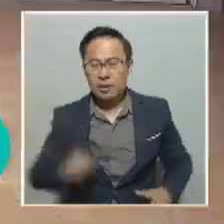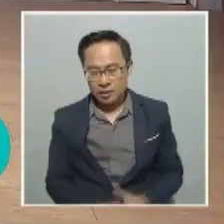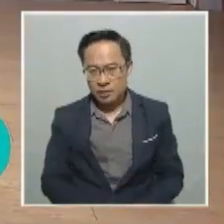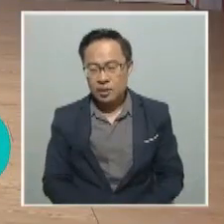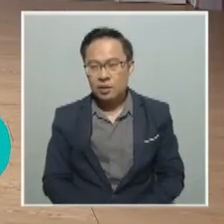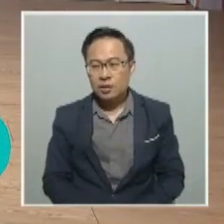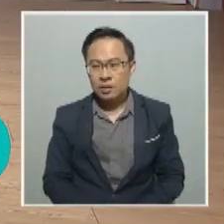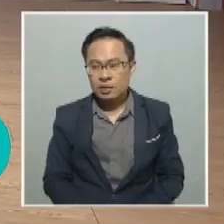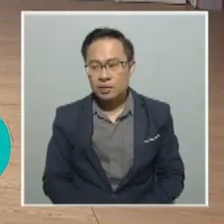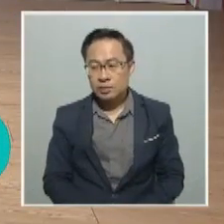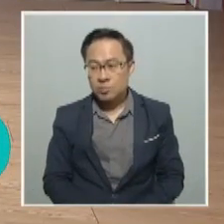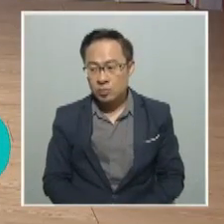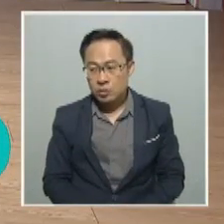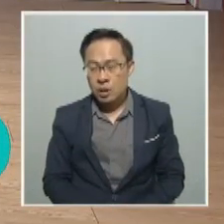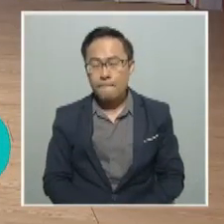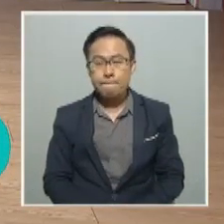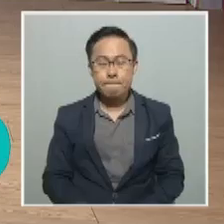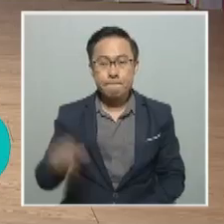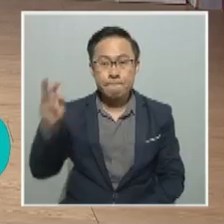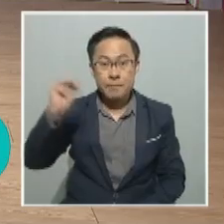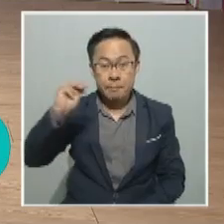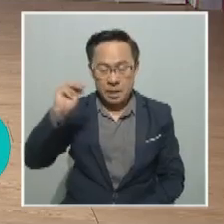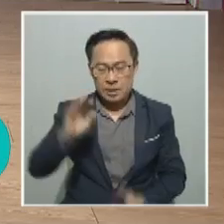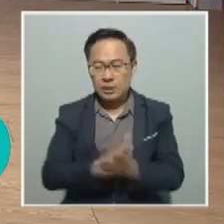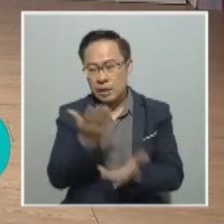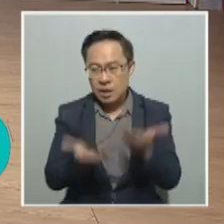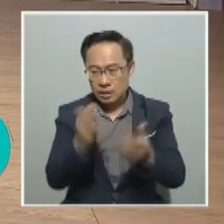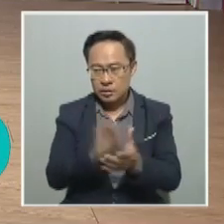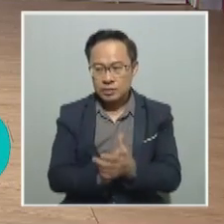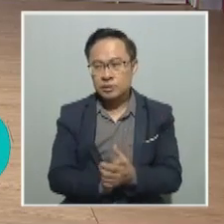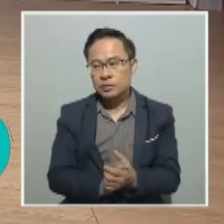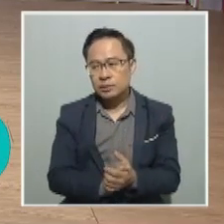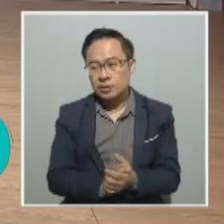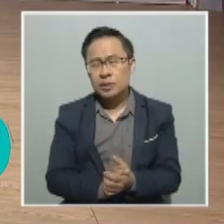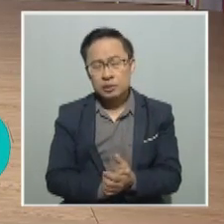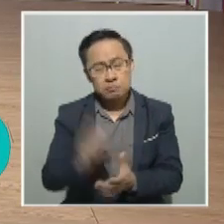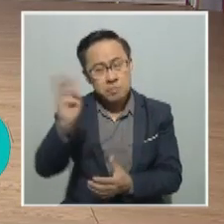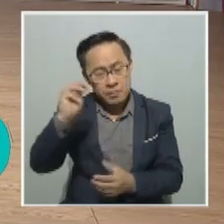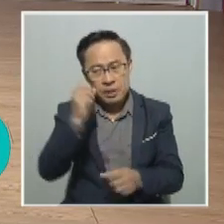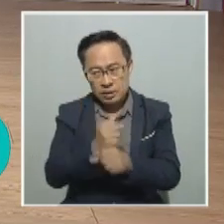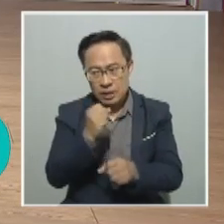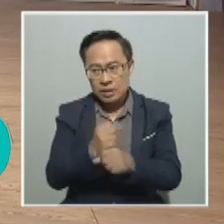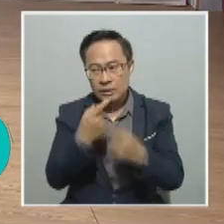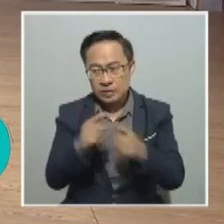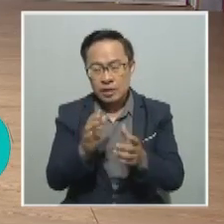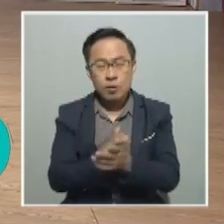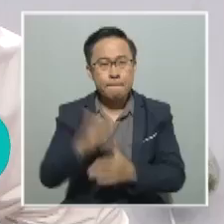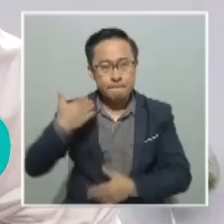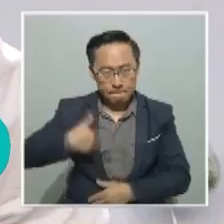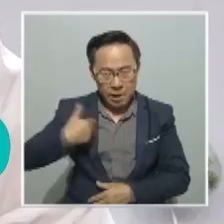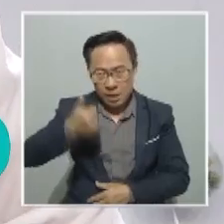ที่เขาจะใช้เป็นลักษณะของไม้ในการดึงในการดัน แต่มันจะไม่ยืดเท่าผ้าใช่ไหม มันหนึ่งมันไม่ยืดเท่าผ้าสอง